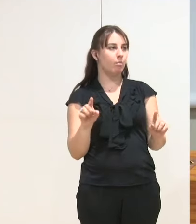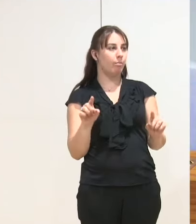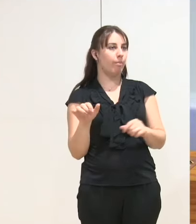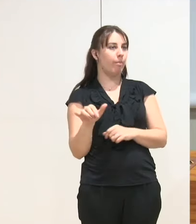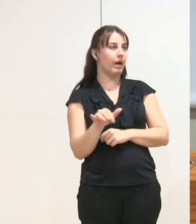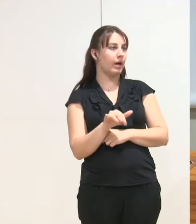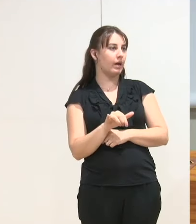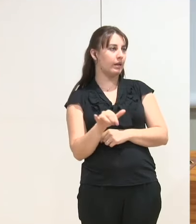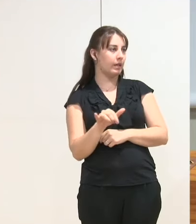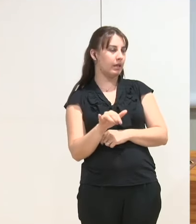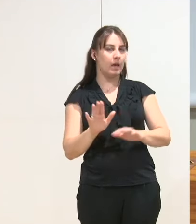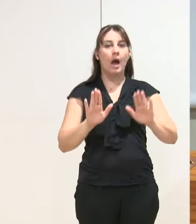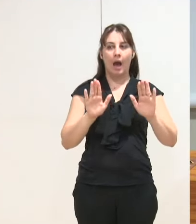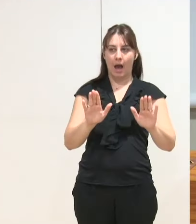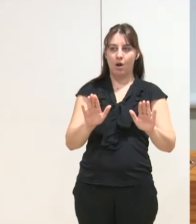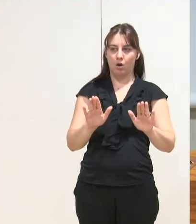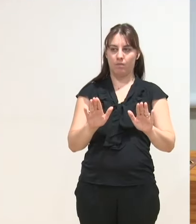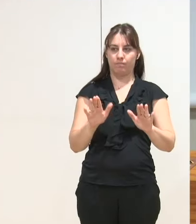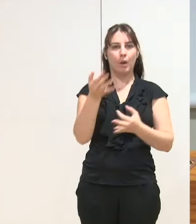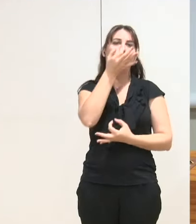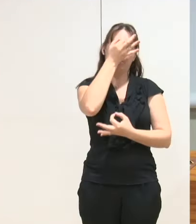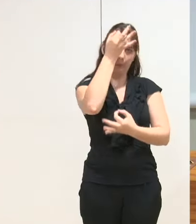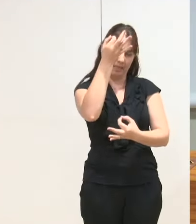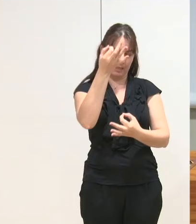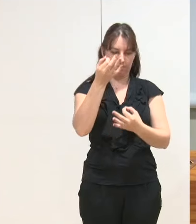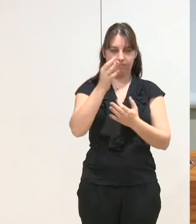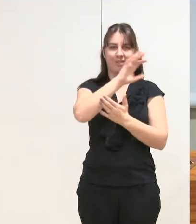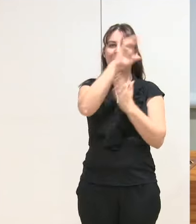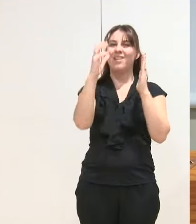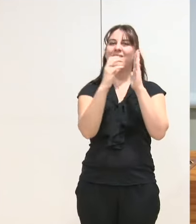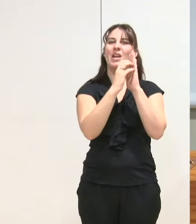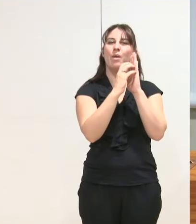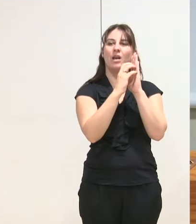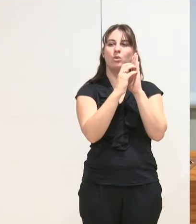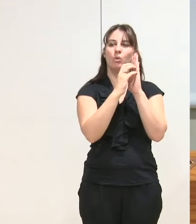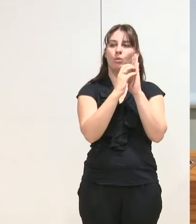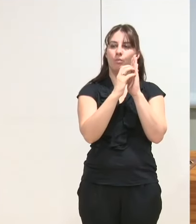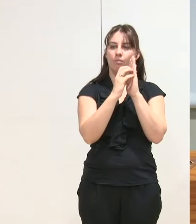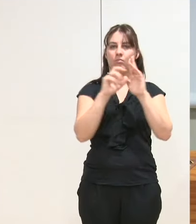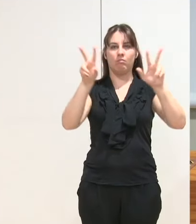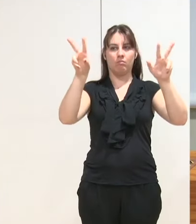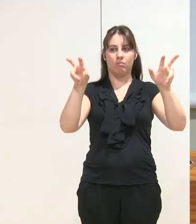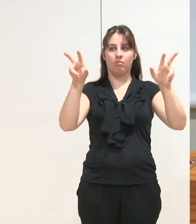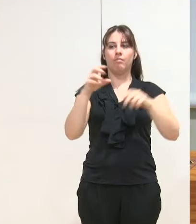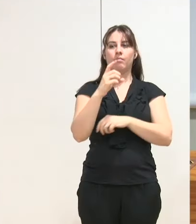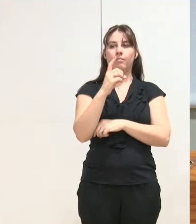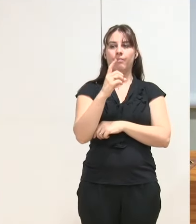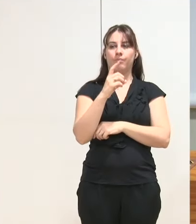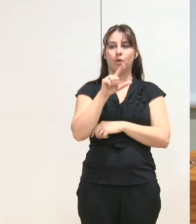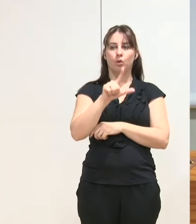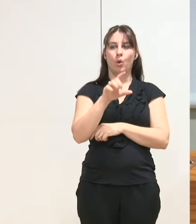pas alors il s'agit pour être précise de la délibération dénommé des